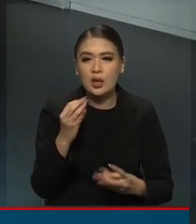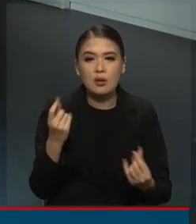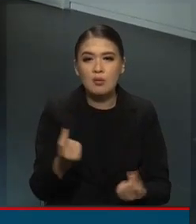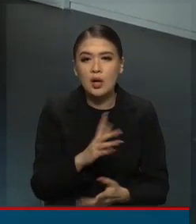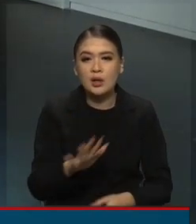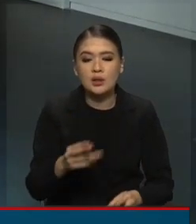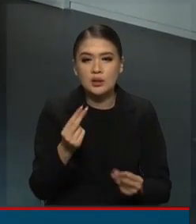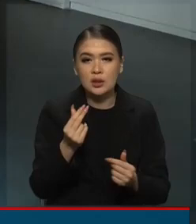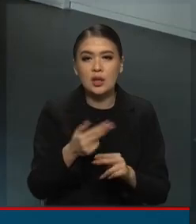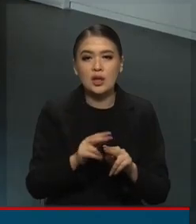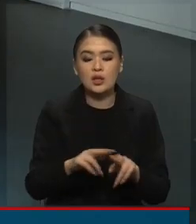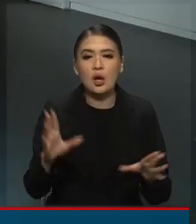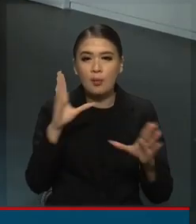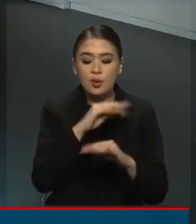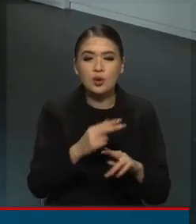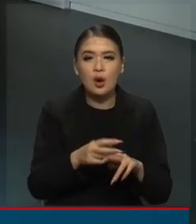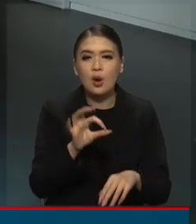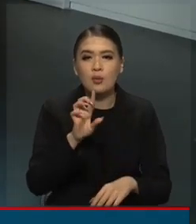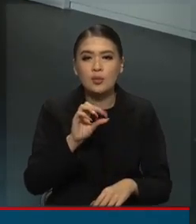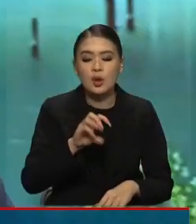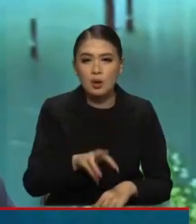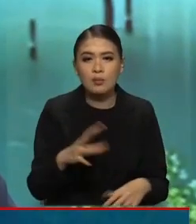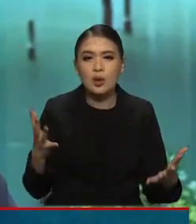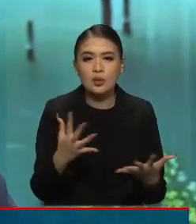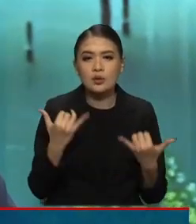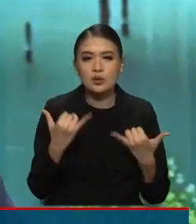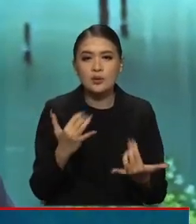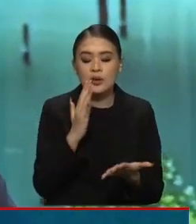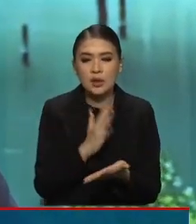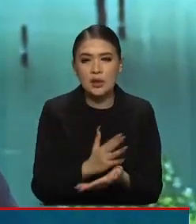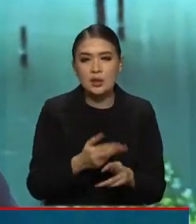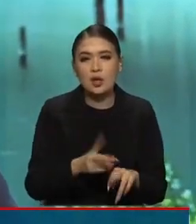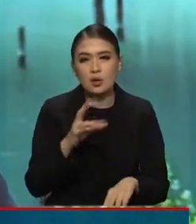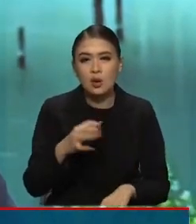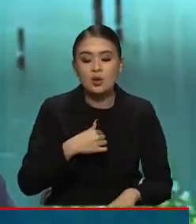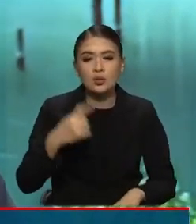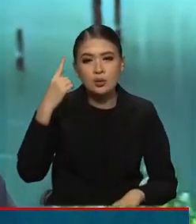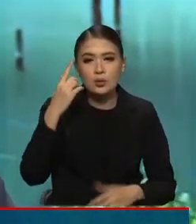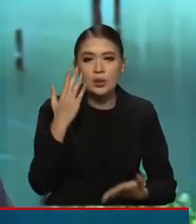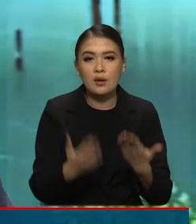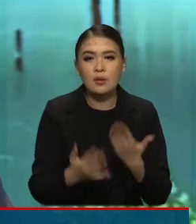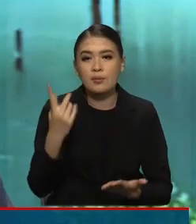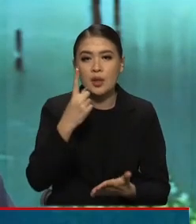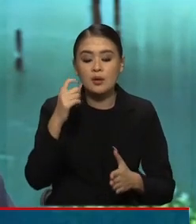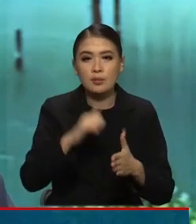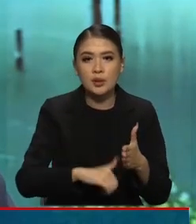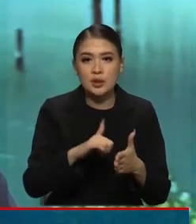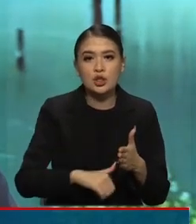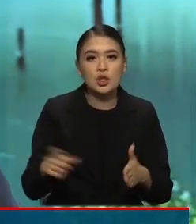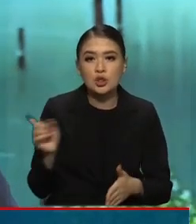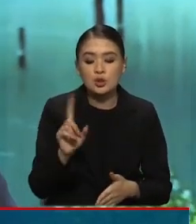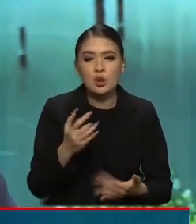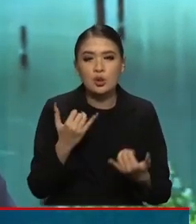они недостаточные в тех объемах, которые сегодня есть. Да? Но я думаю, что сегодня, наверное, первая причина — это то, что,